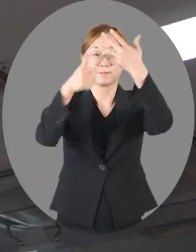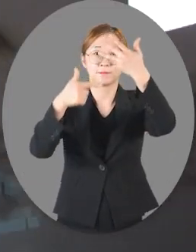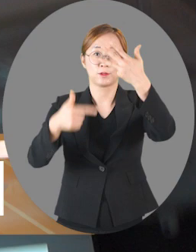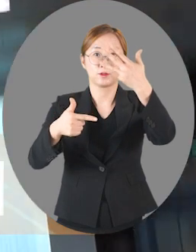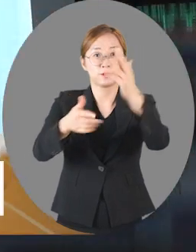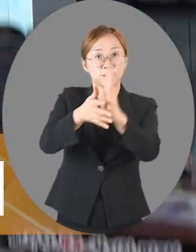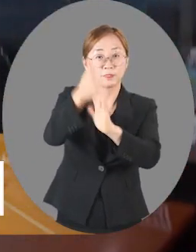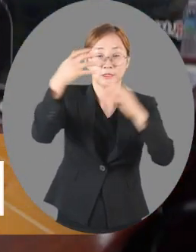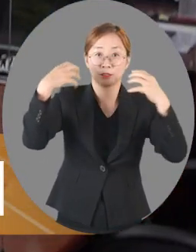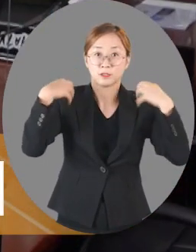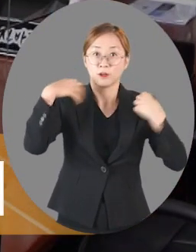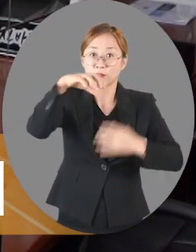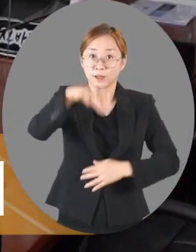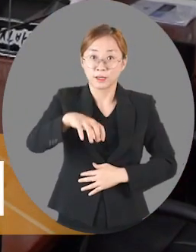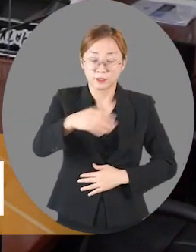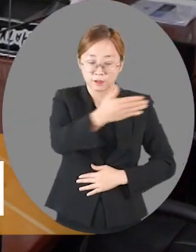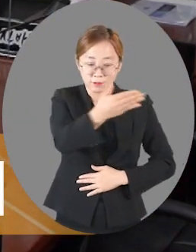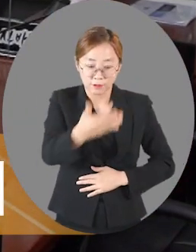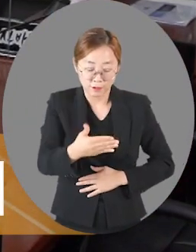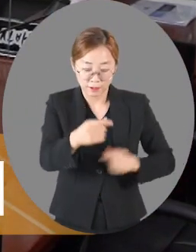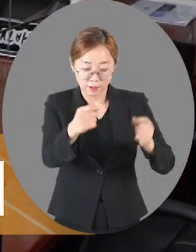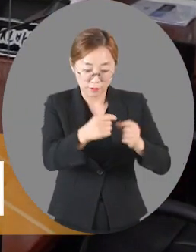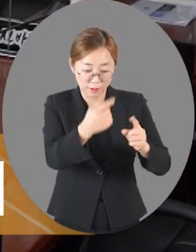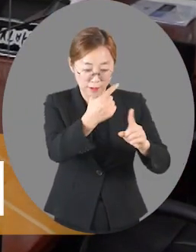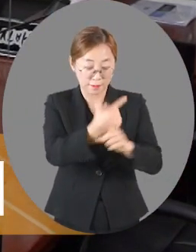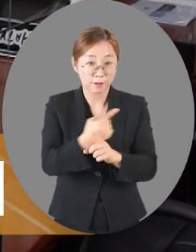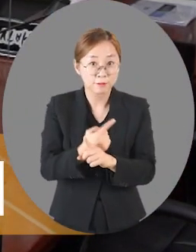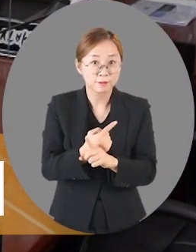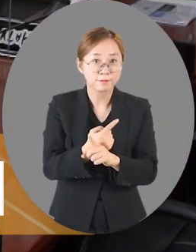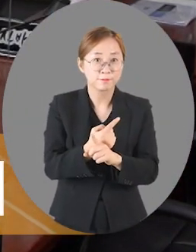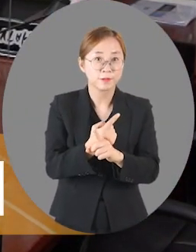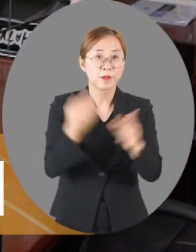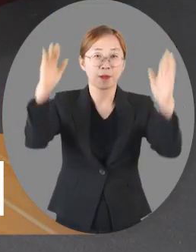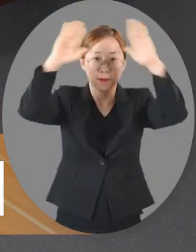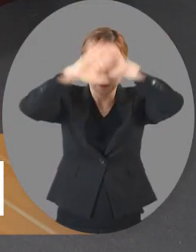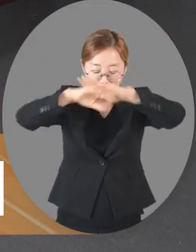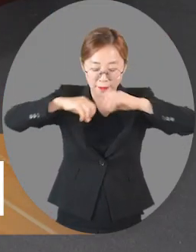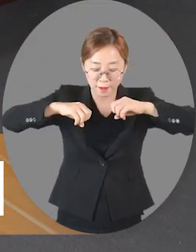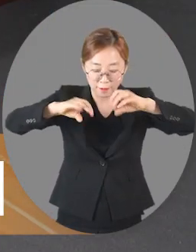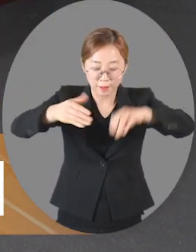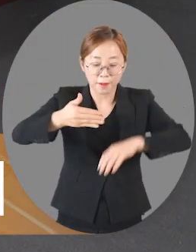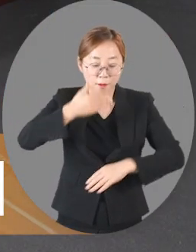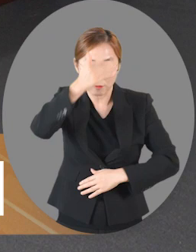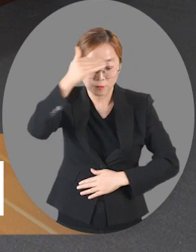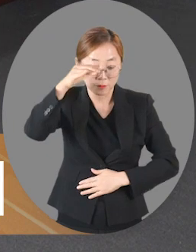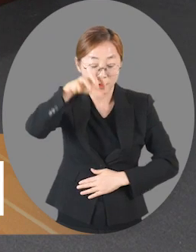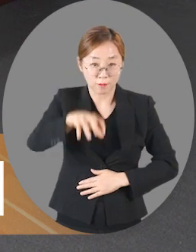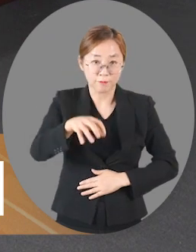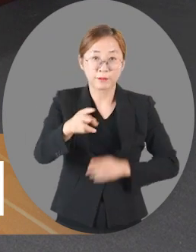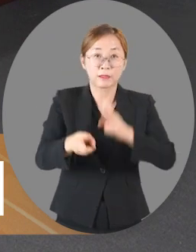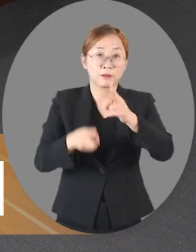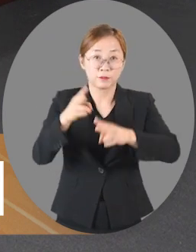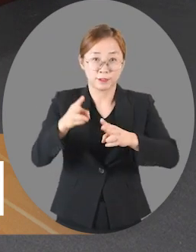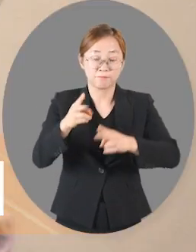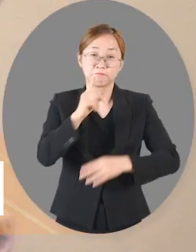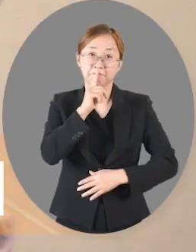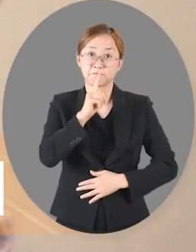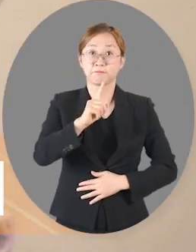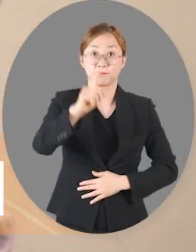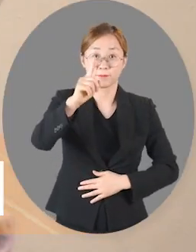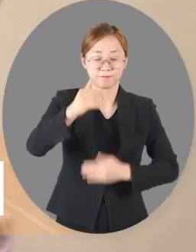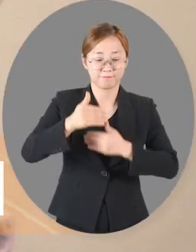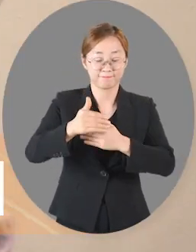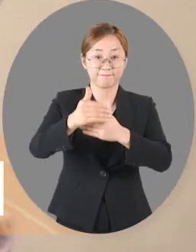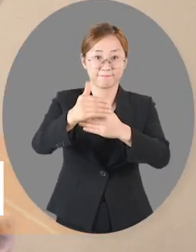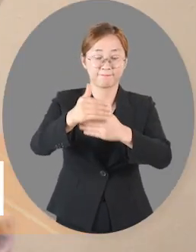지난 6일 시청 집현실에서 재민천 프롬나드 조성 및 공주야행 골목길 활성화 사업의 제작